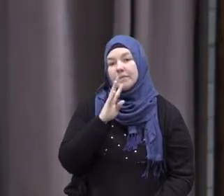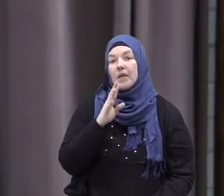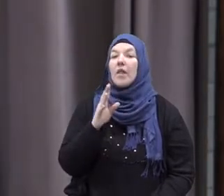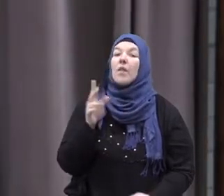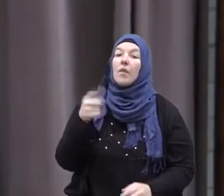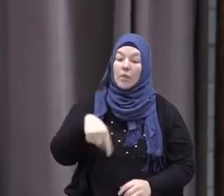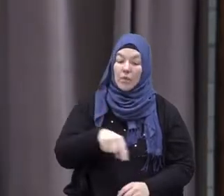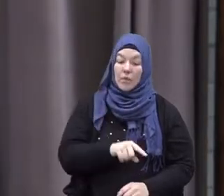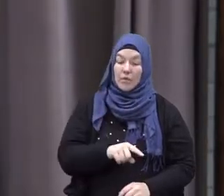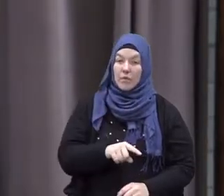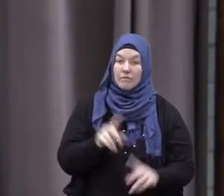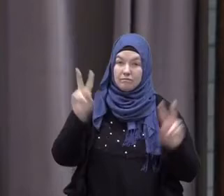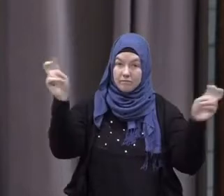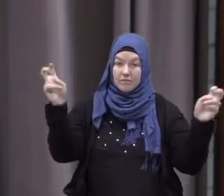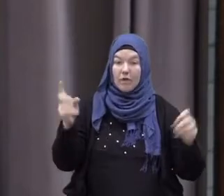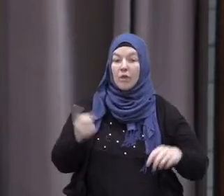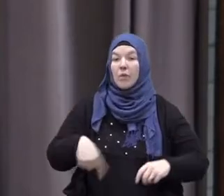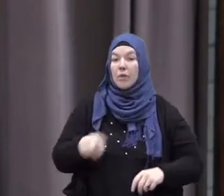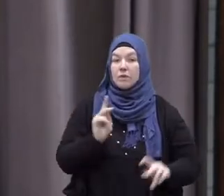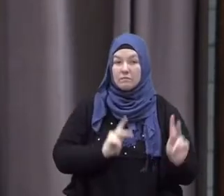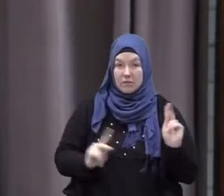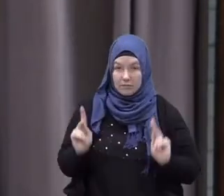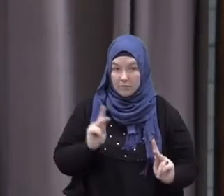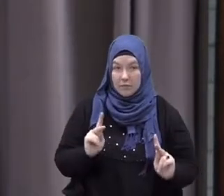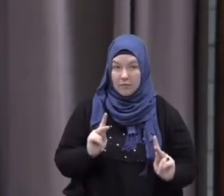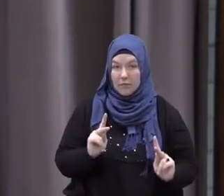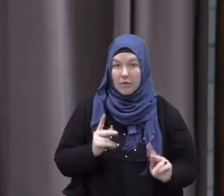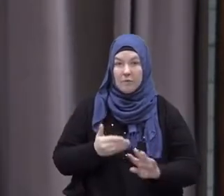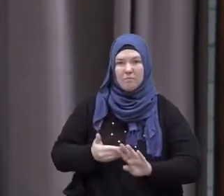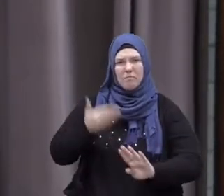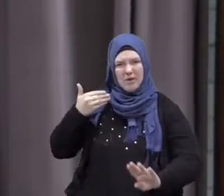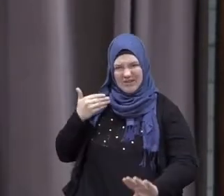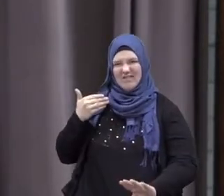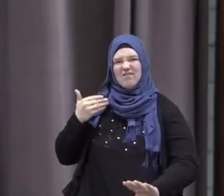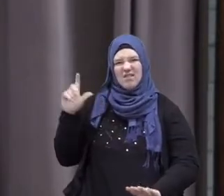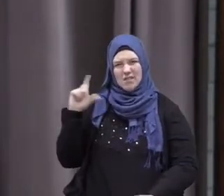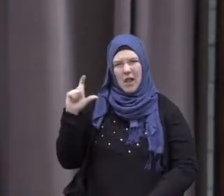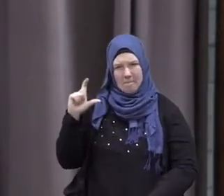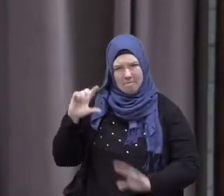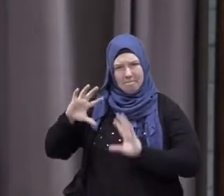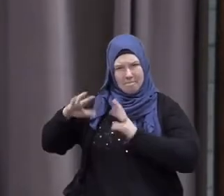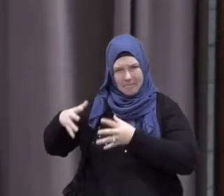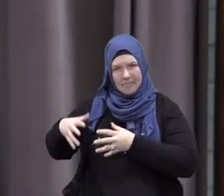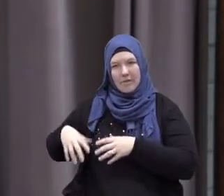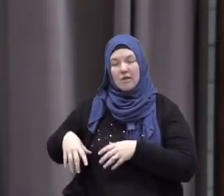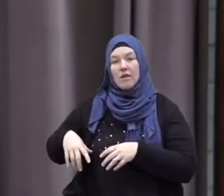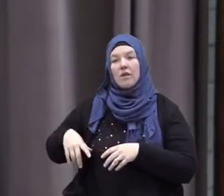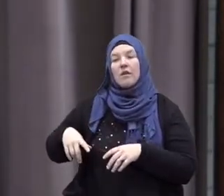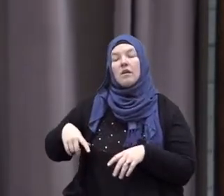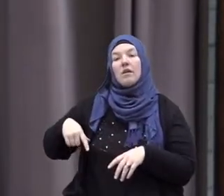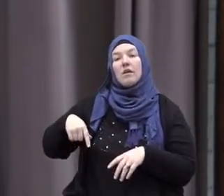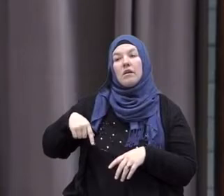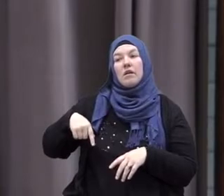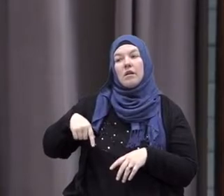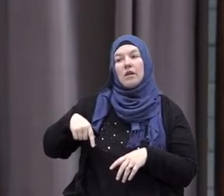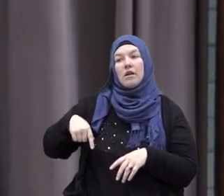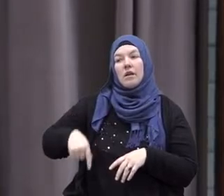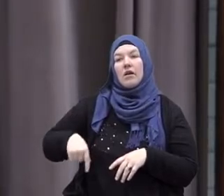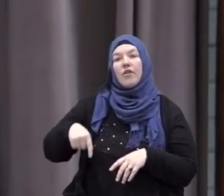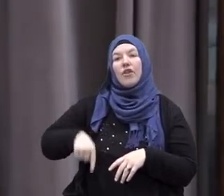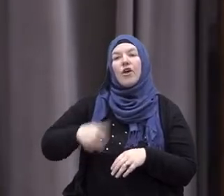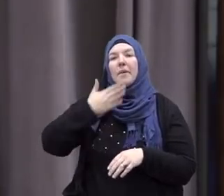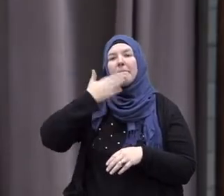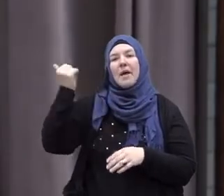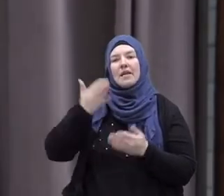الْإِسْلَامِ. Those who were best in the Jahiliyyah, pre-Islamic era, are your best after